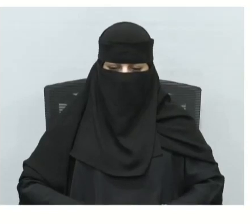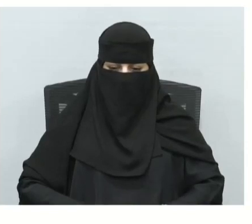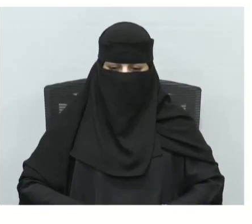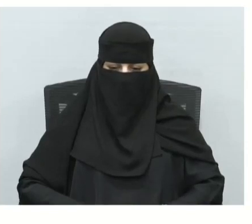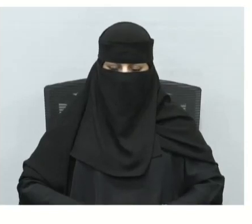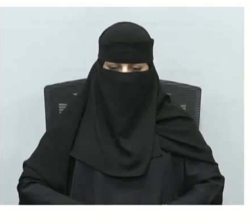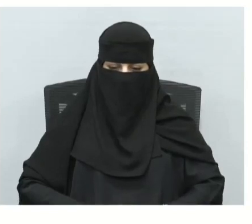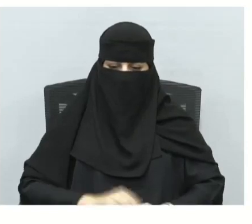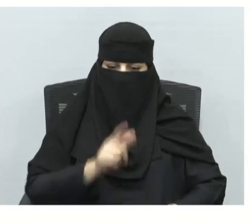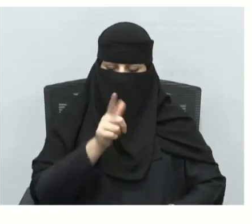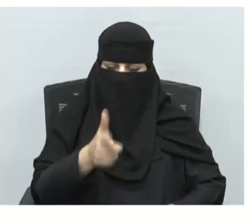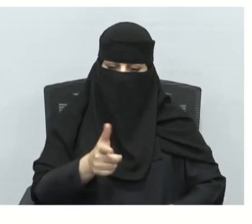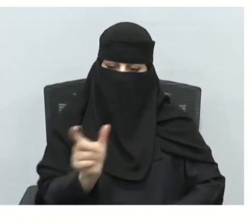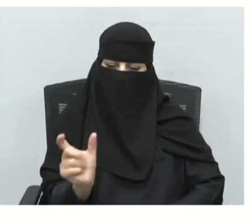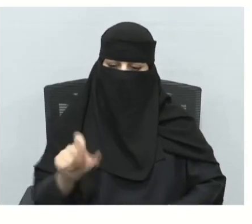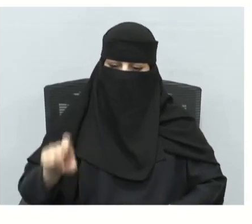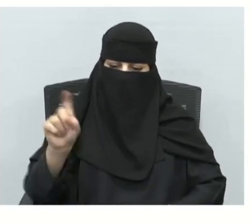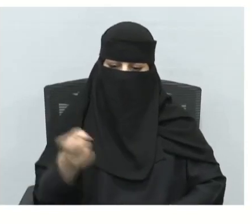تستمعون قالت